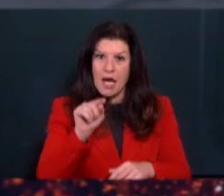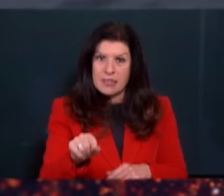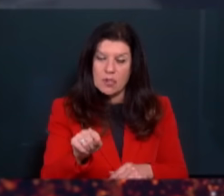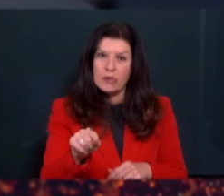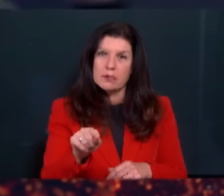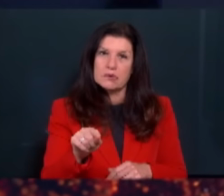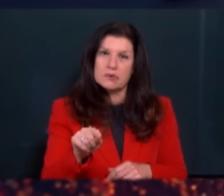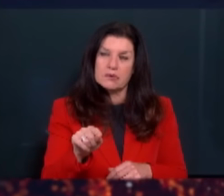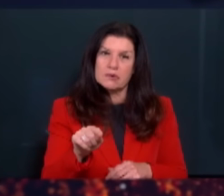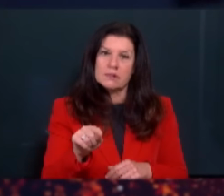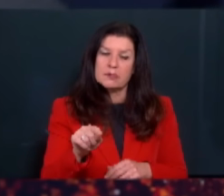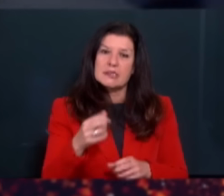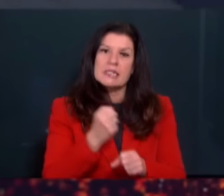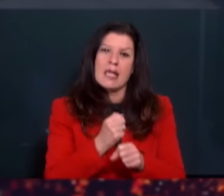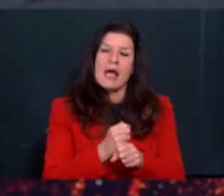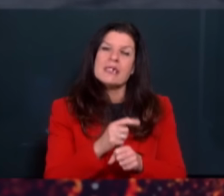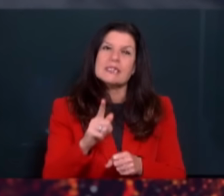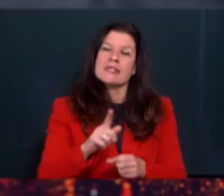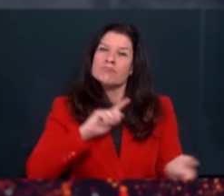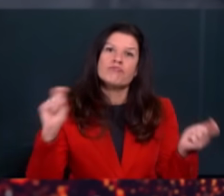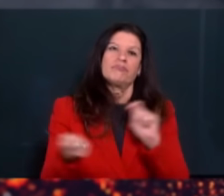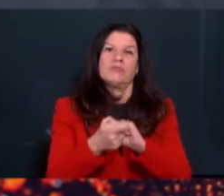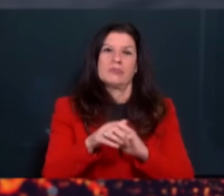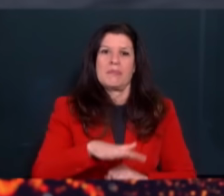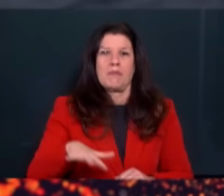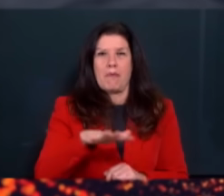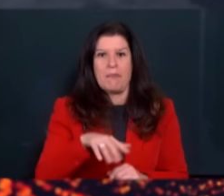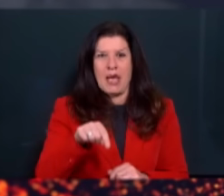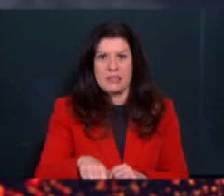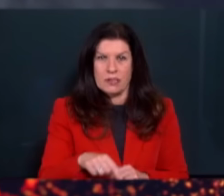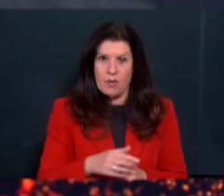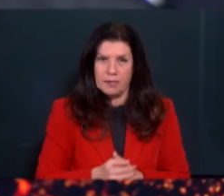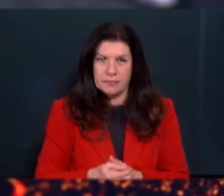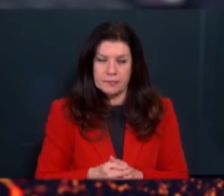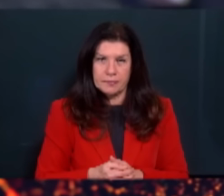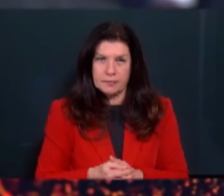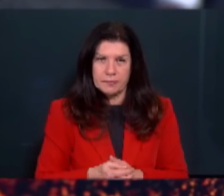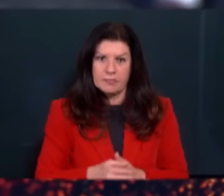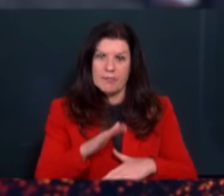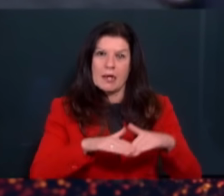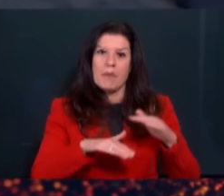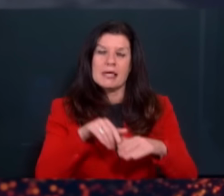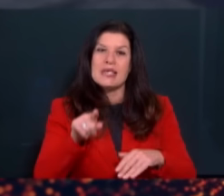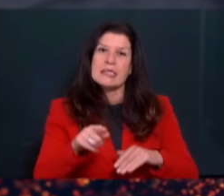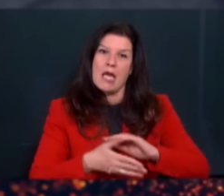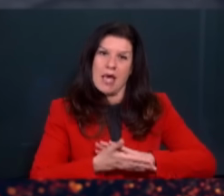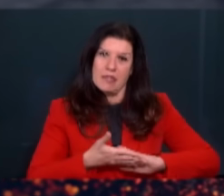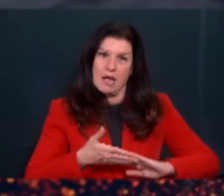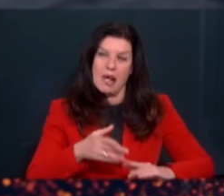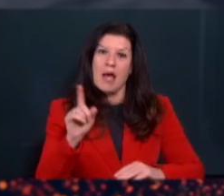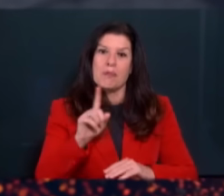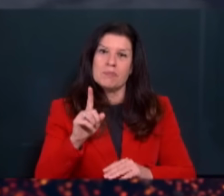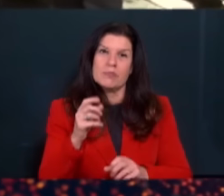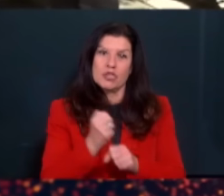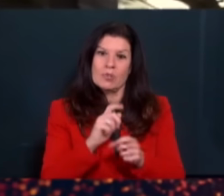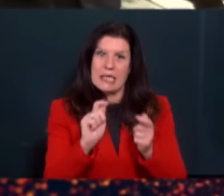שתביא לסדר חדש באזור נווה שאנן. הבנייה היא ההתחלה, אבל מי שמביא לסדר חדש